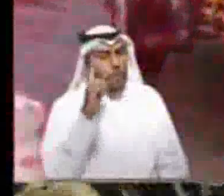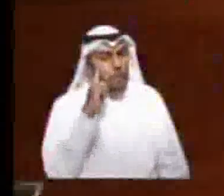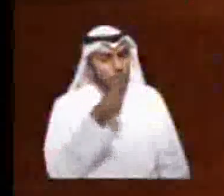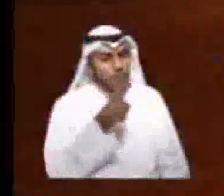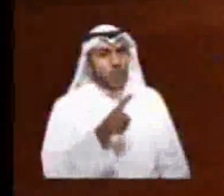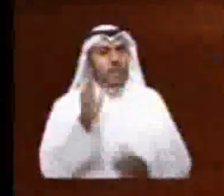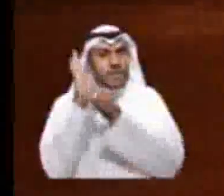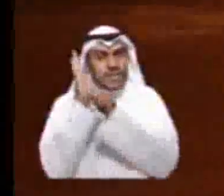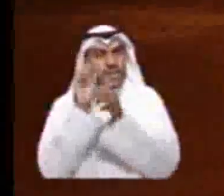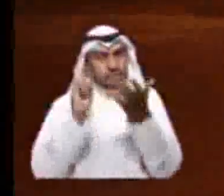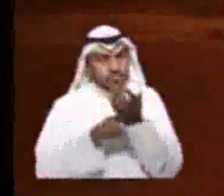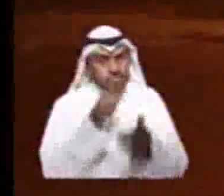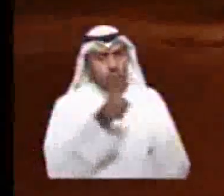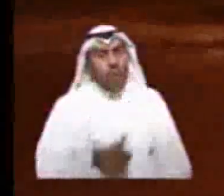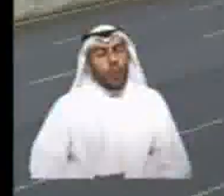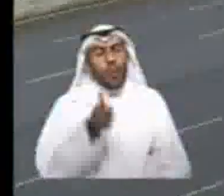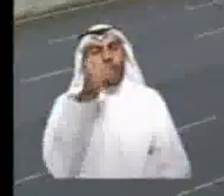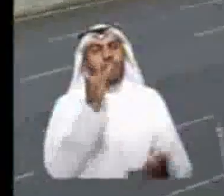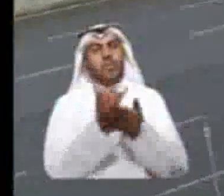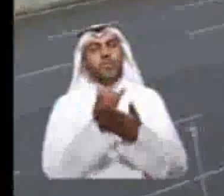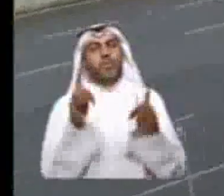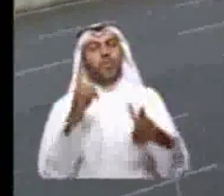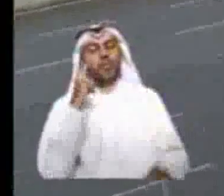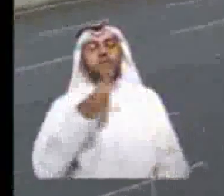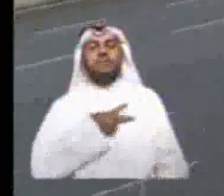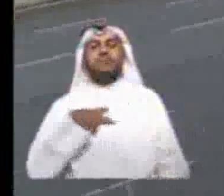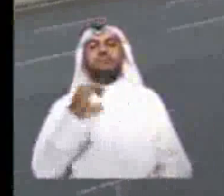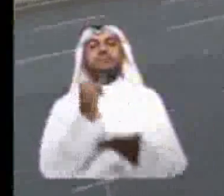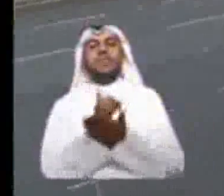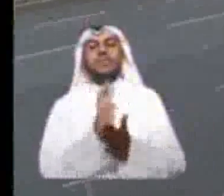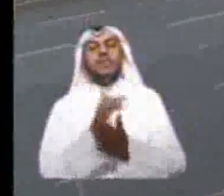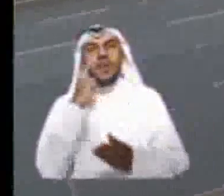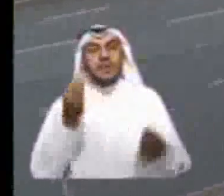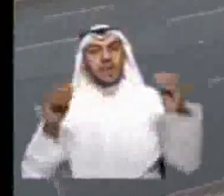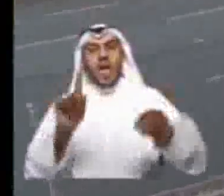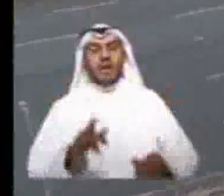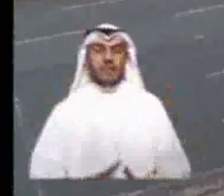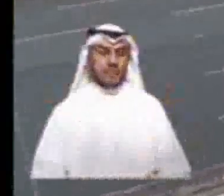من تعليمات وإرشادات خاصة بمتابعة أحوال الطقس المتقلبة.